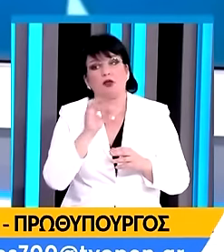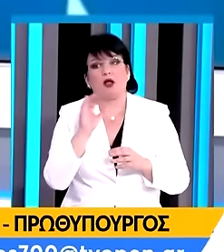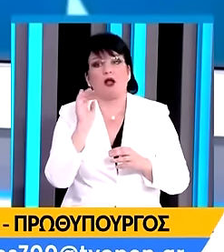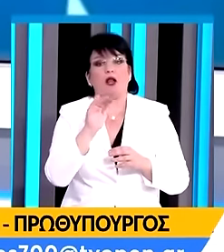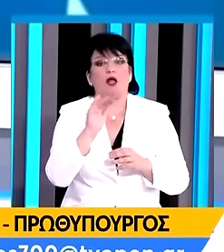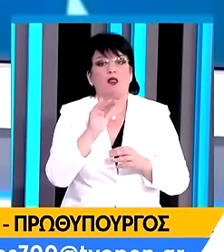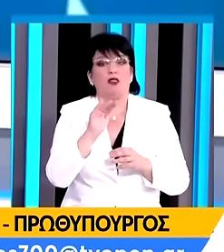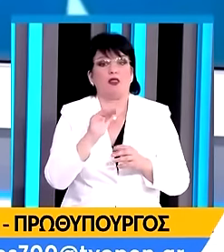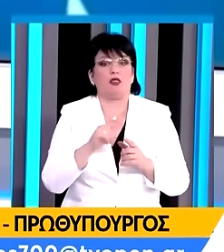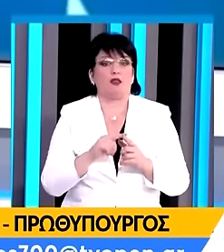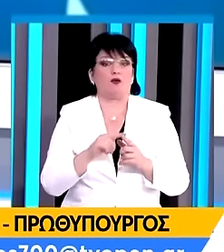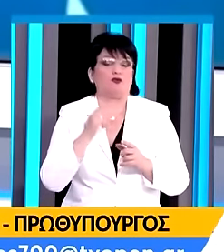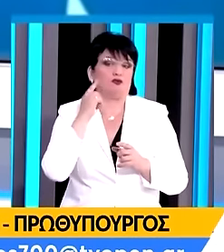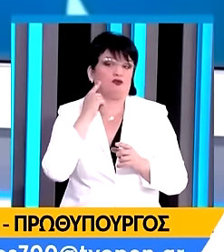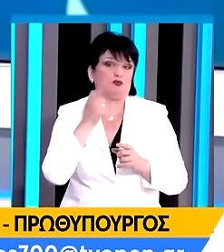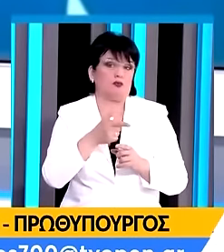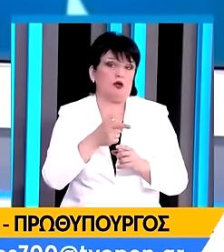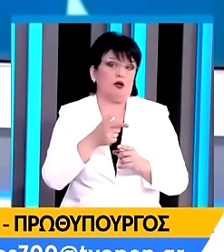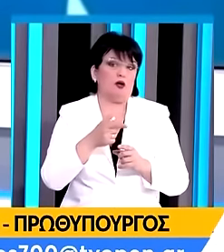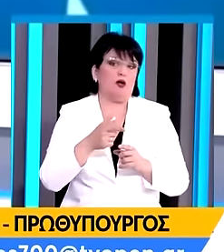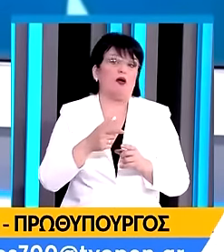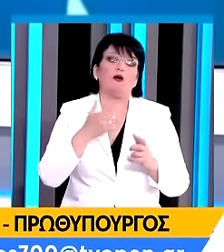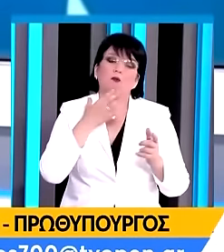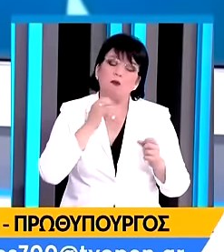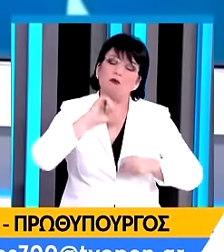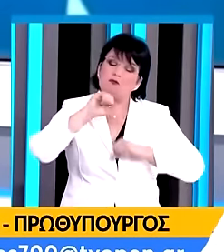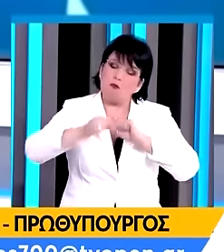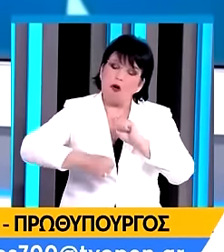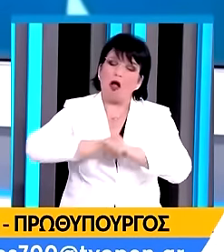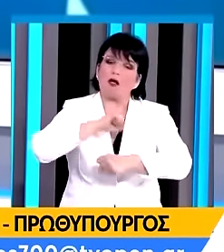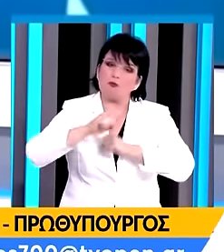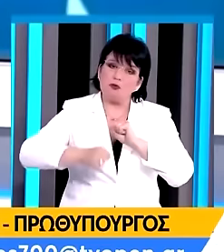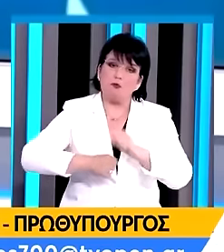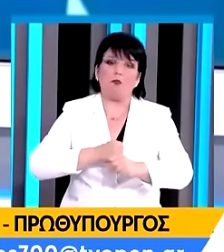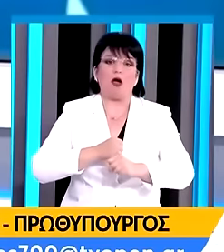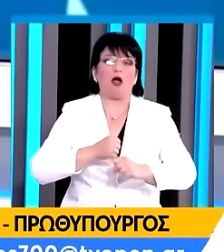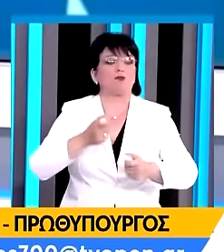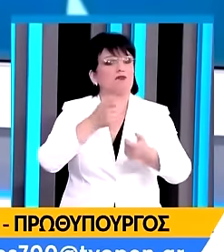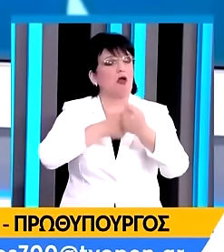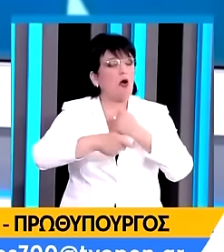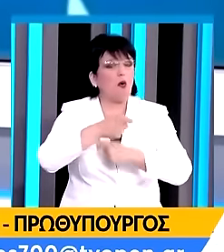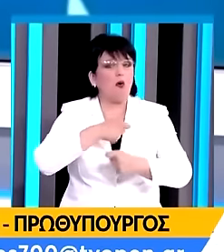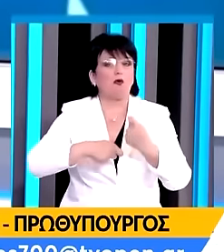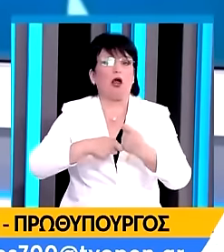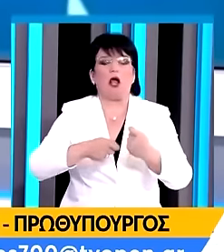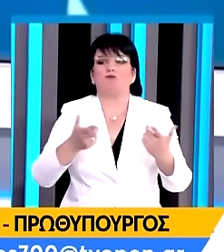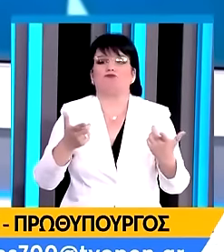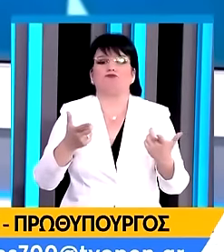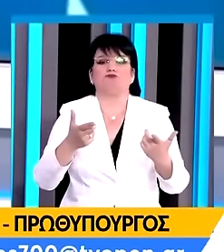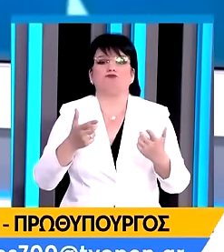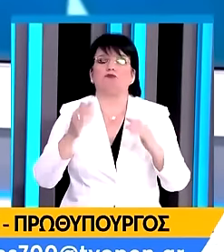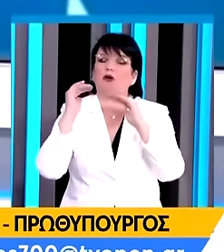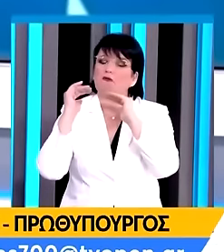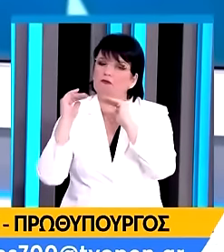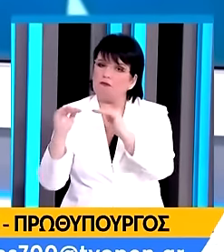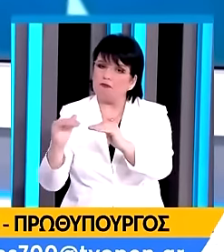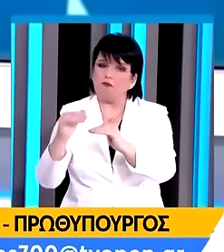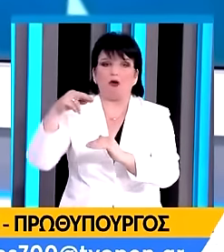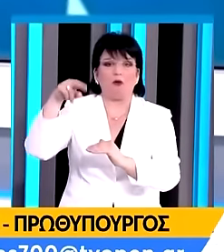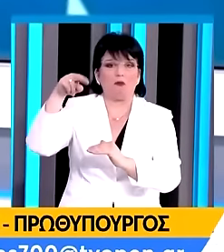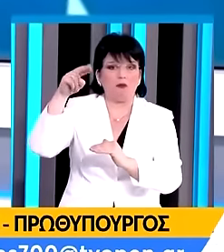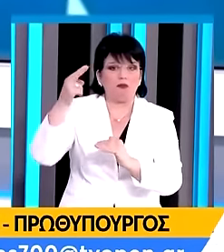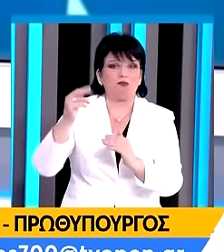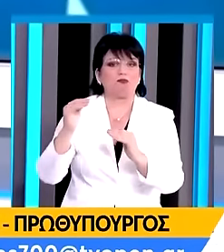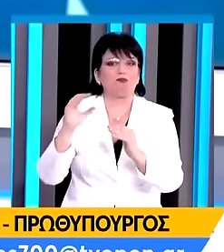την κατάσταση σε καμία περίπτωση και θα εξακολουθούμε να παλεύουμε μέσα από ελέγχους στην αγορά, μέσα από σταθερές αυξήσεις στο